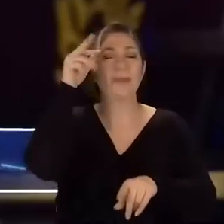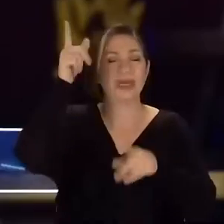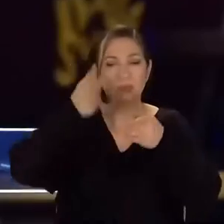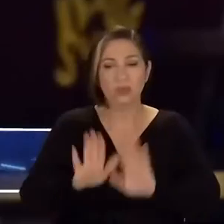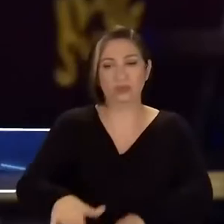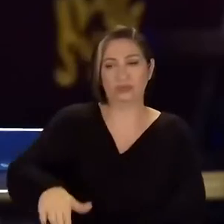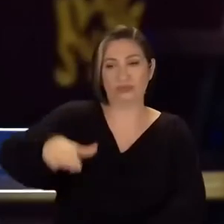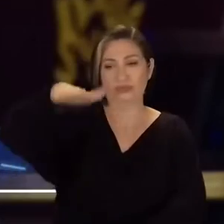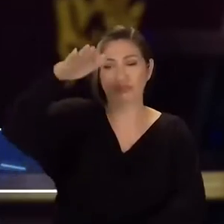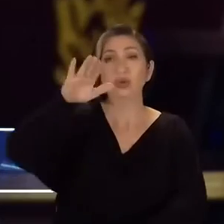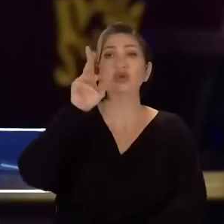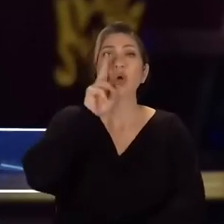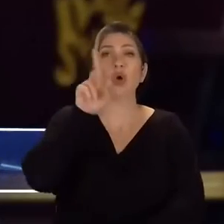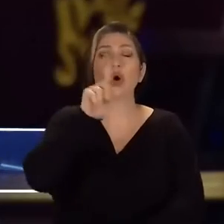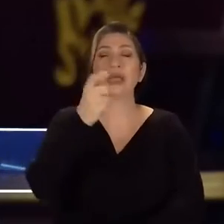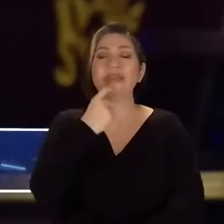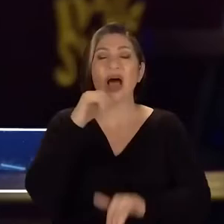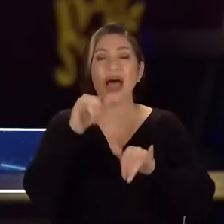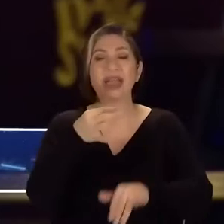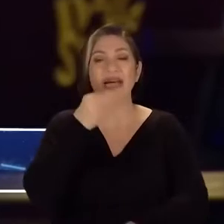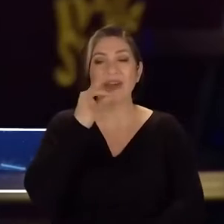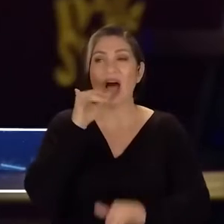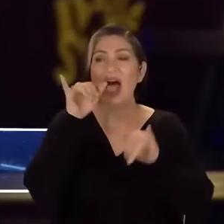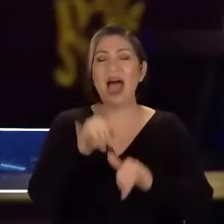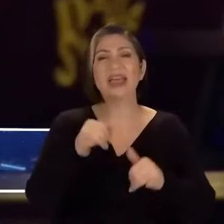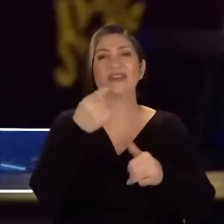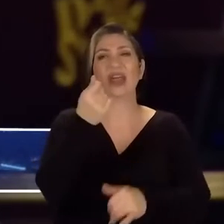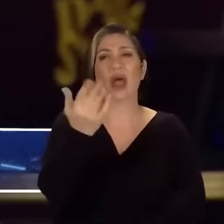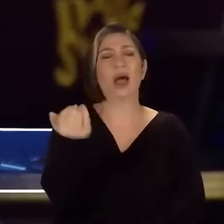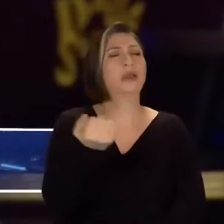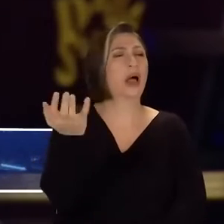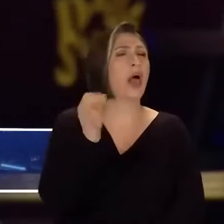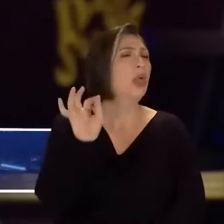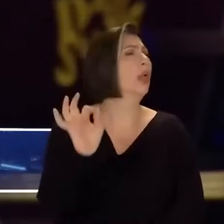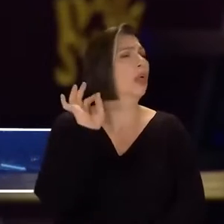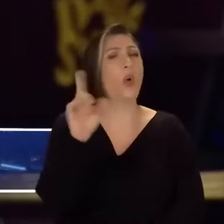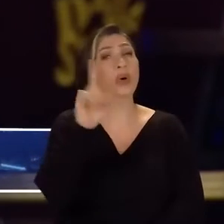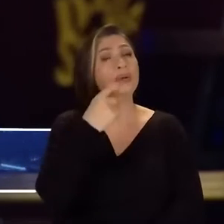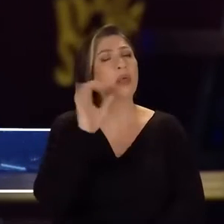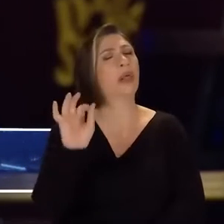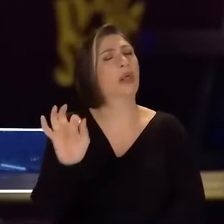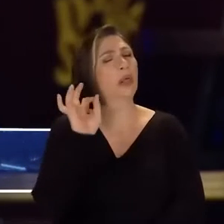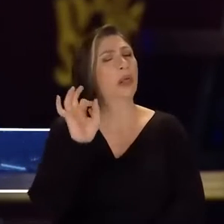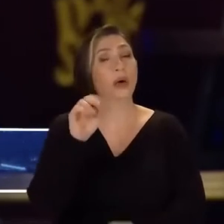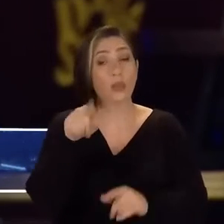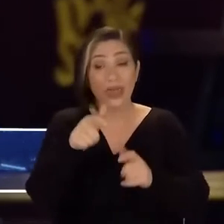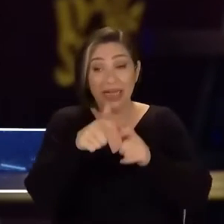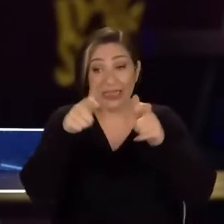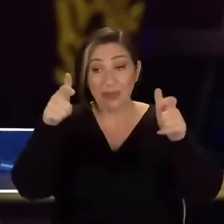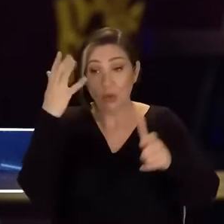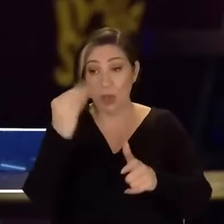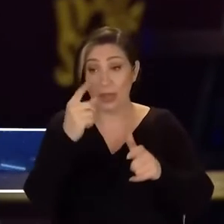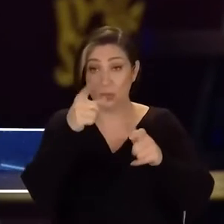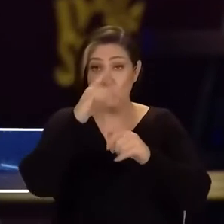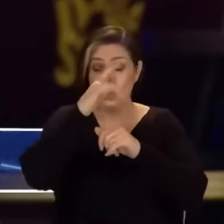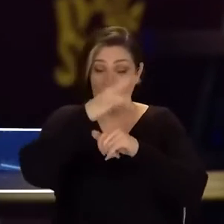doğdunuz, büyüdünüz ve son 10 yılda aynı kahveyi aynı yerden aynı fiyata aldınız. Şimdi bu kişinin gelişmekte olan bir ülkenin